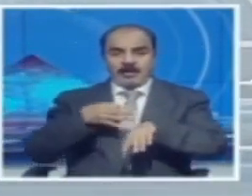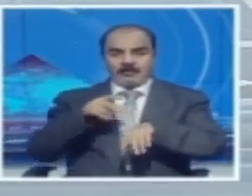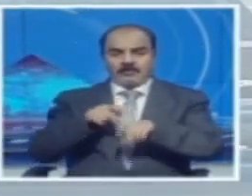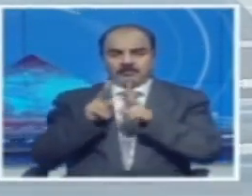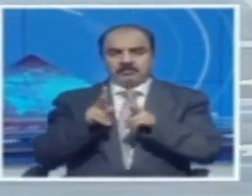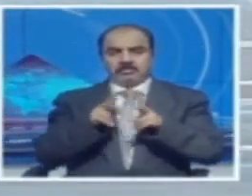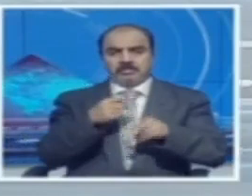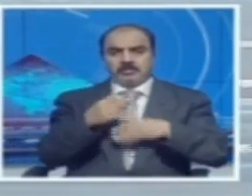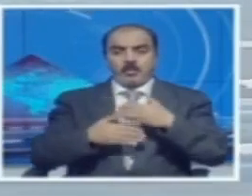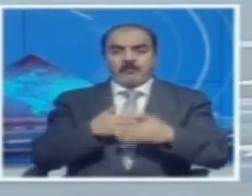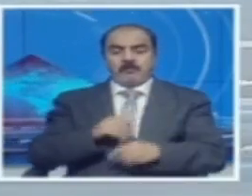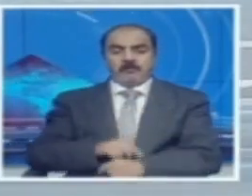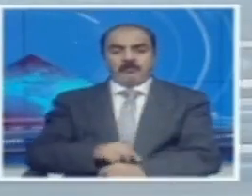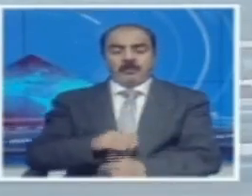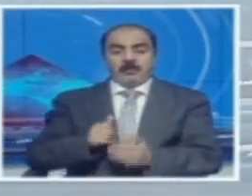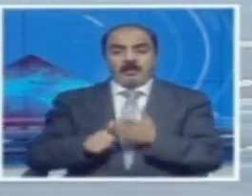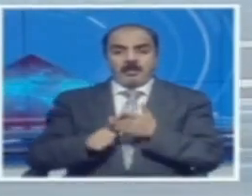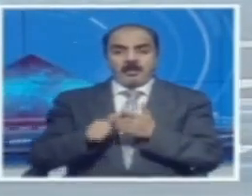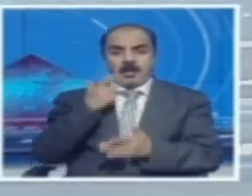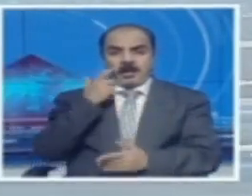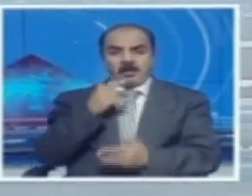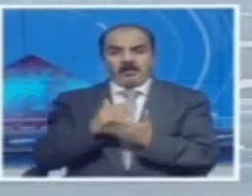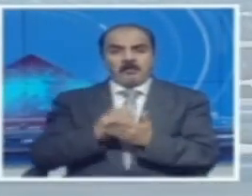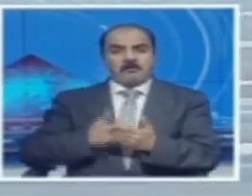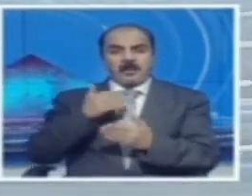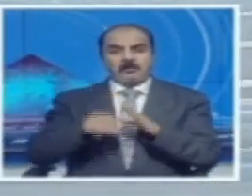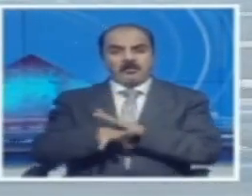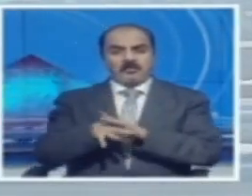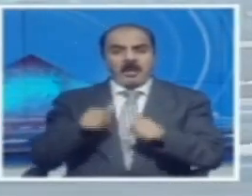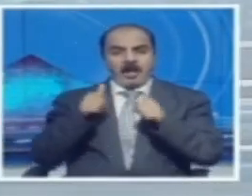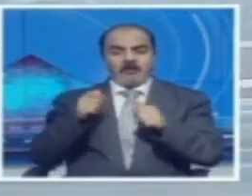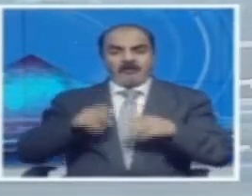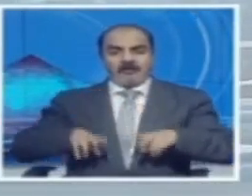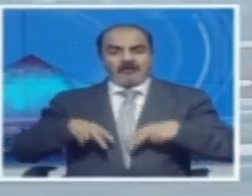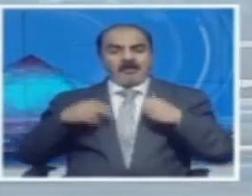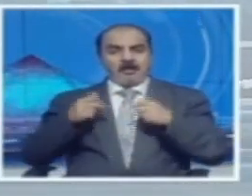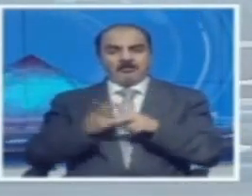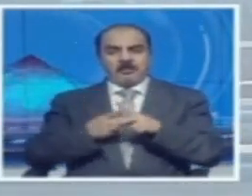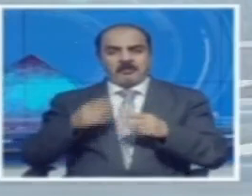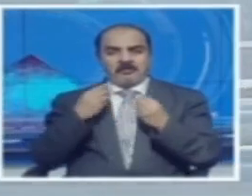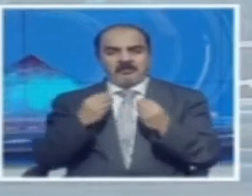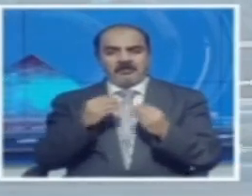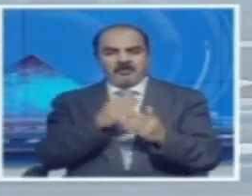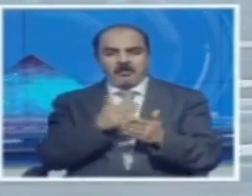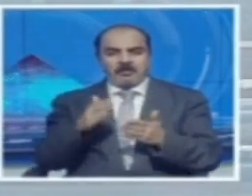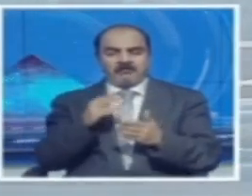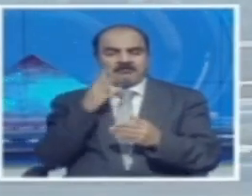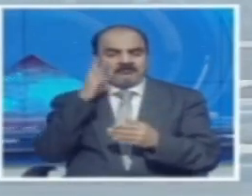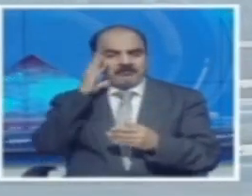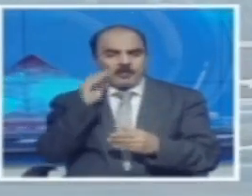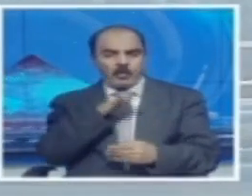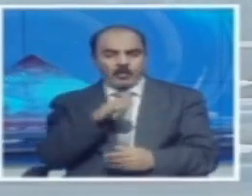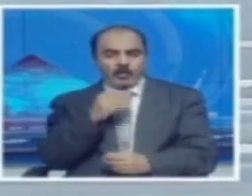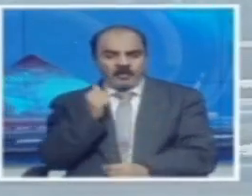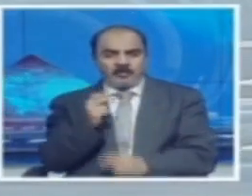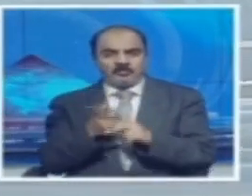بالجداول الزمنية للتنفيذ، أخذا في الاعتبار ما ستسهم فيه تلك المشروعات من تحسين للمستوى العام لكافة